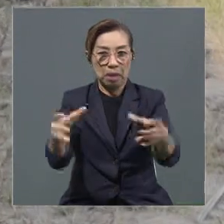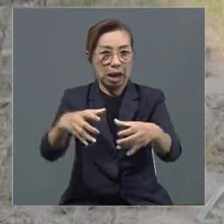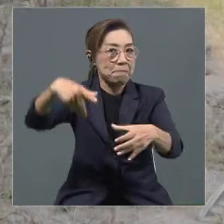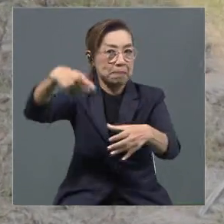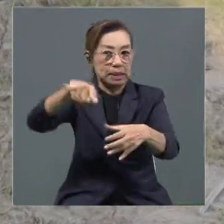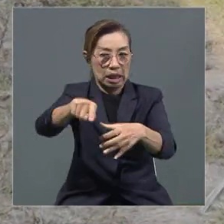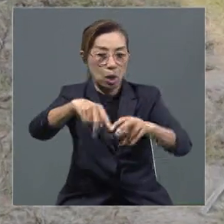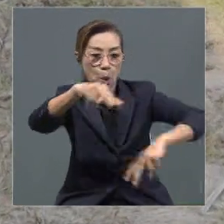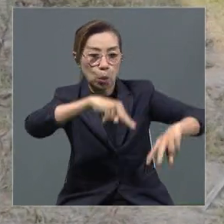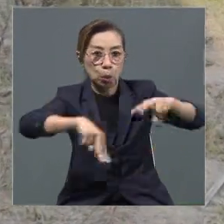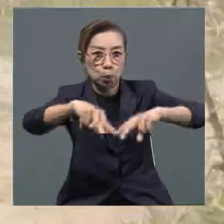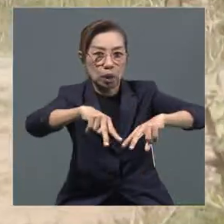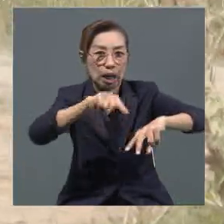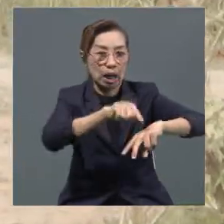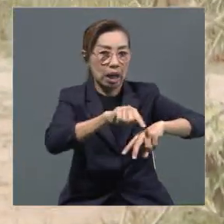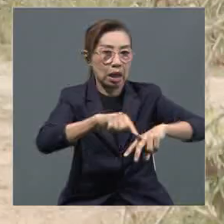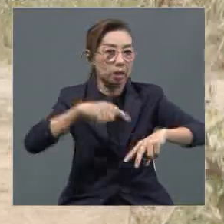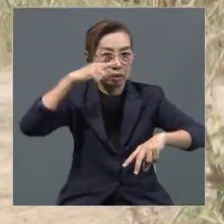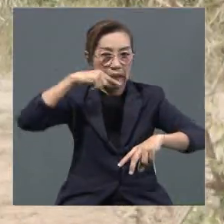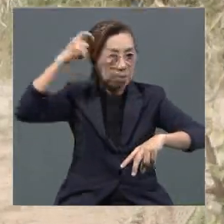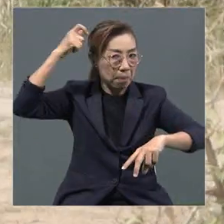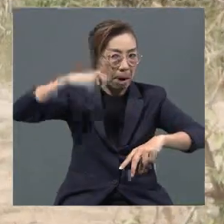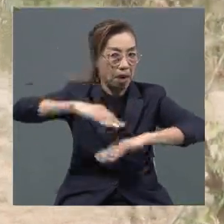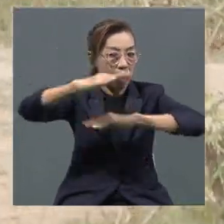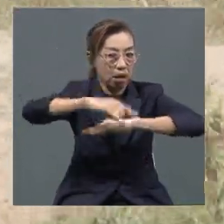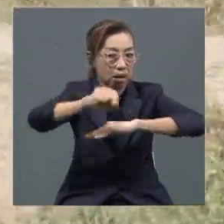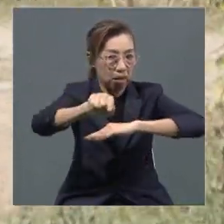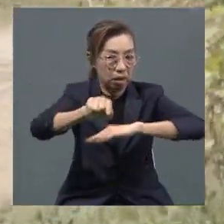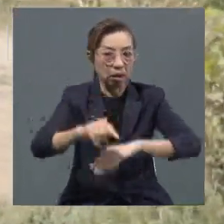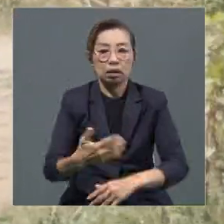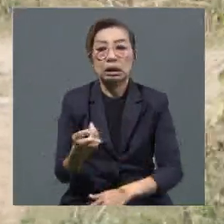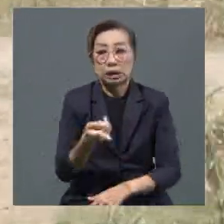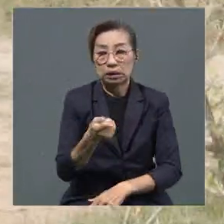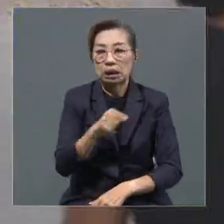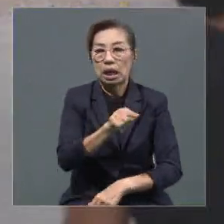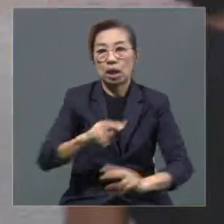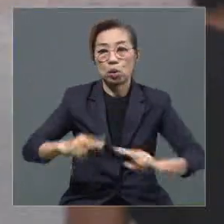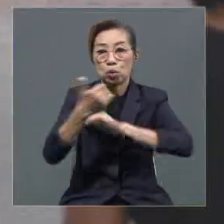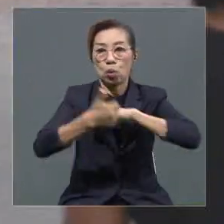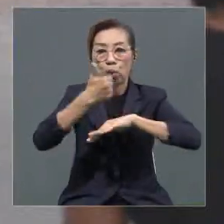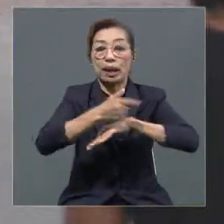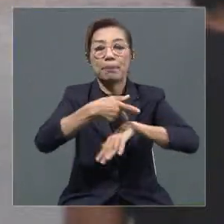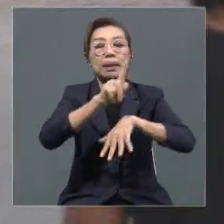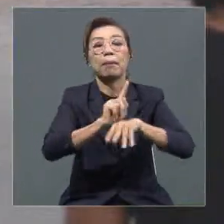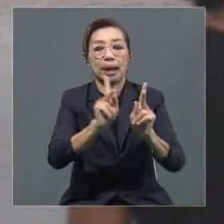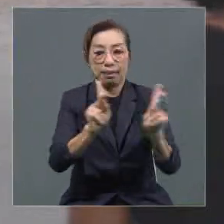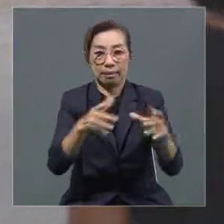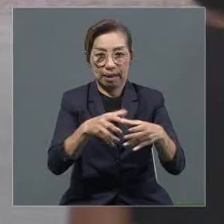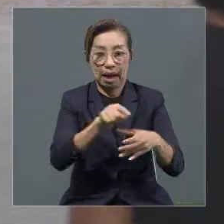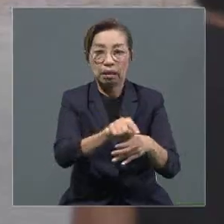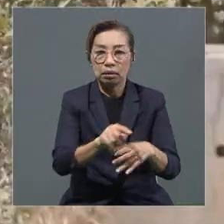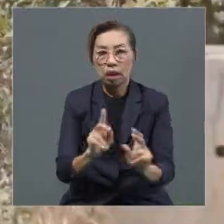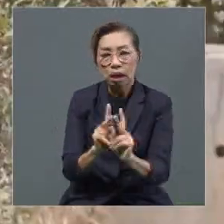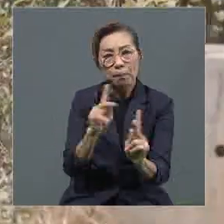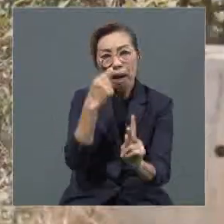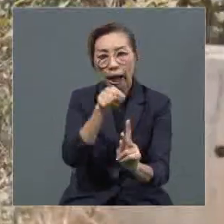บริหารสถานการณ์อันเนื่องมาจากความไม่สงบในเมียนมาค่ะก็คือให้นายปานปรีเป็นประธานนะคะซึ่งคณะกรรมการเนี่ยจะประกอบไปด้ว